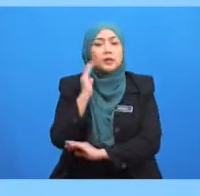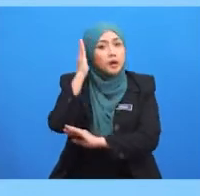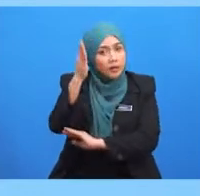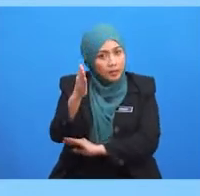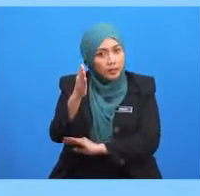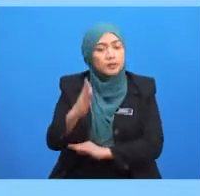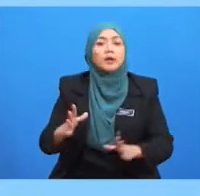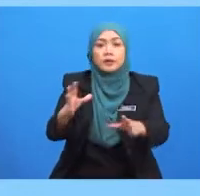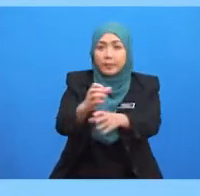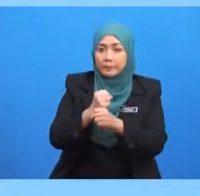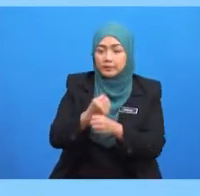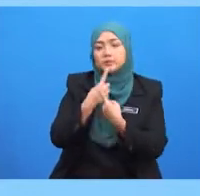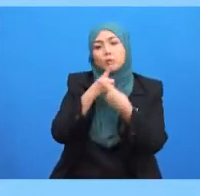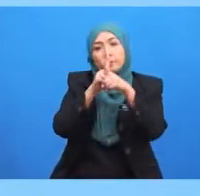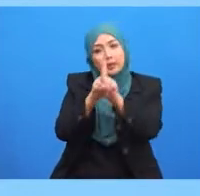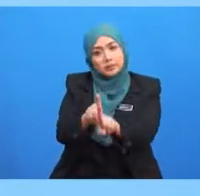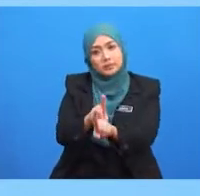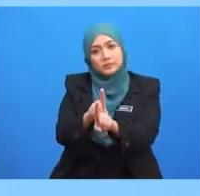akan memperolehi